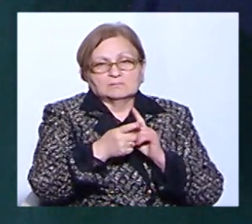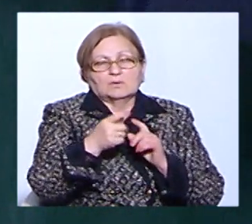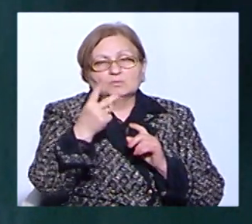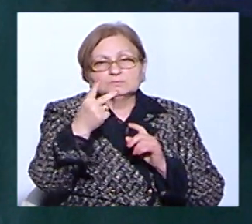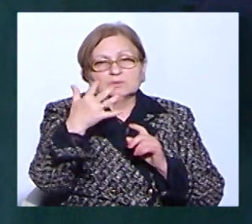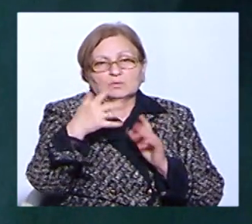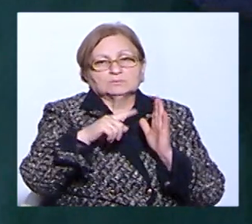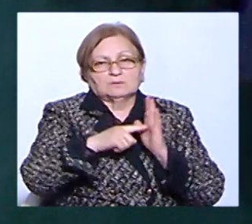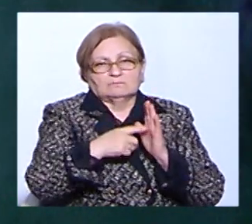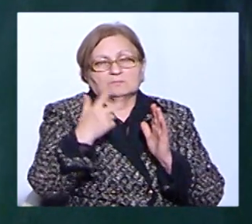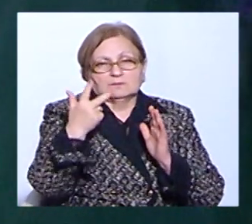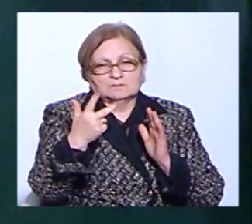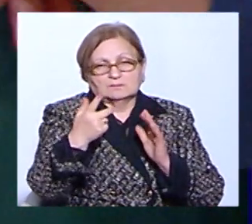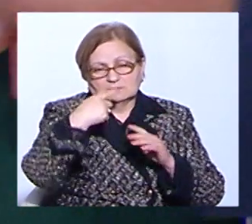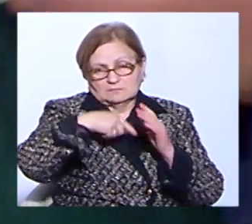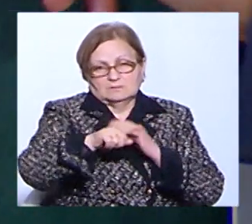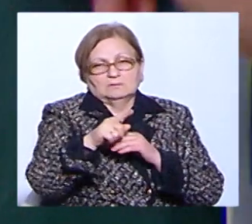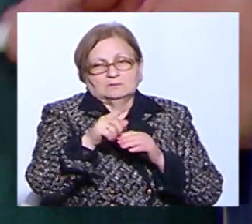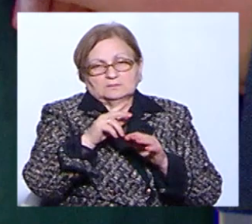3, რაც არის